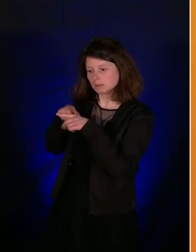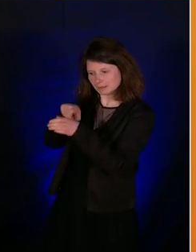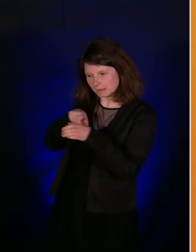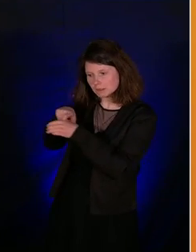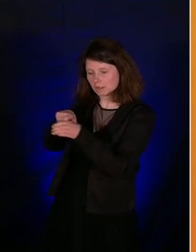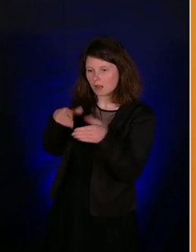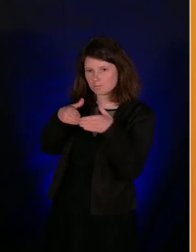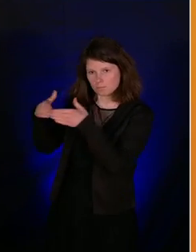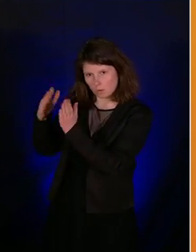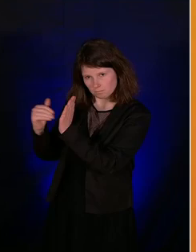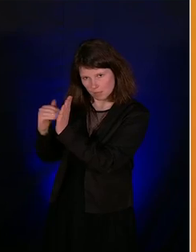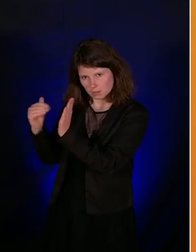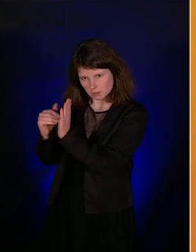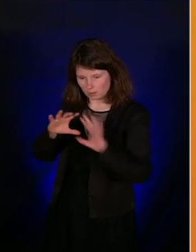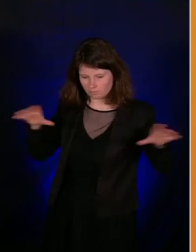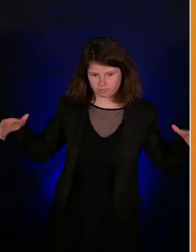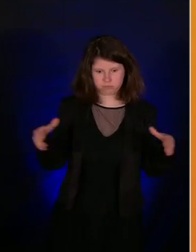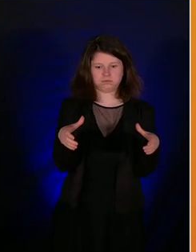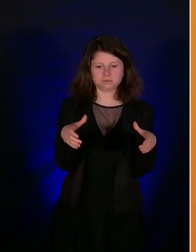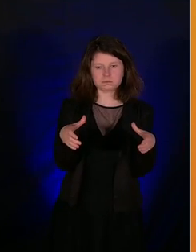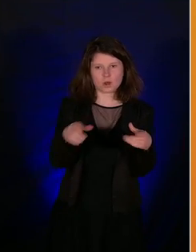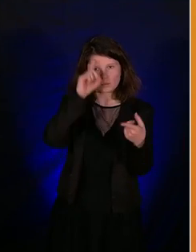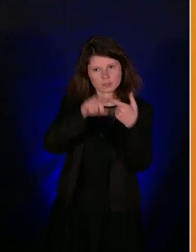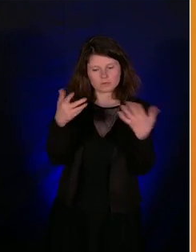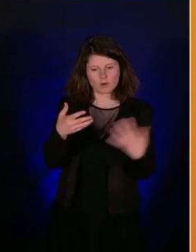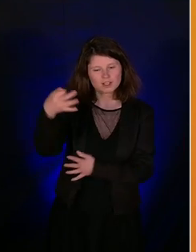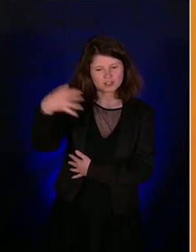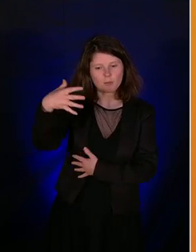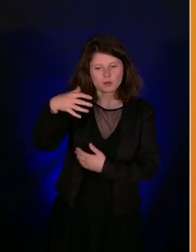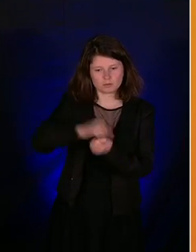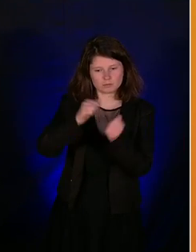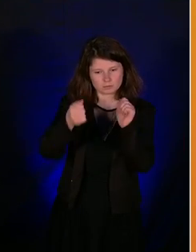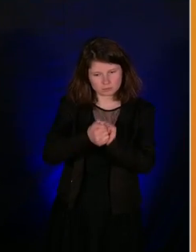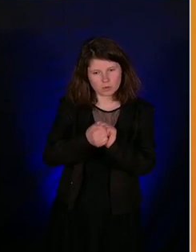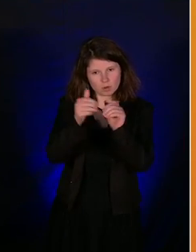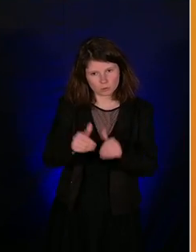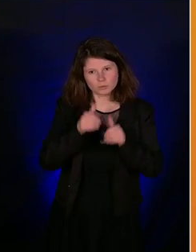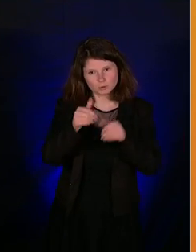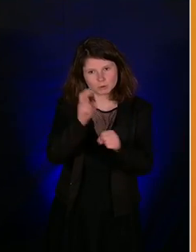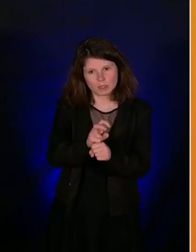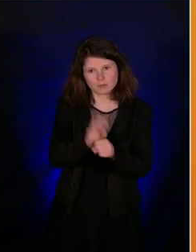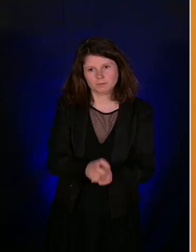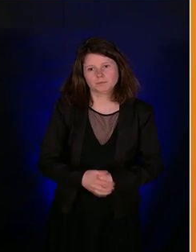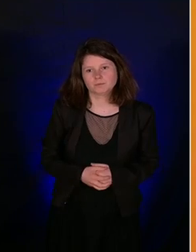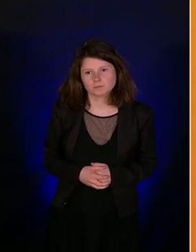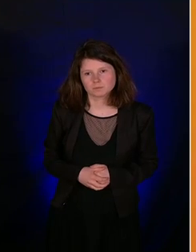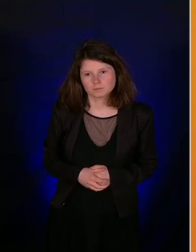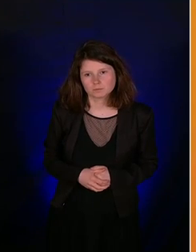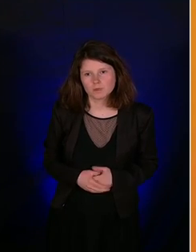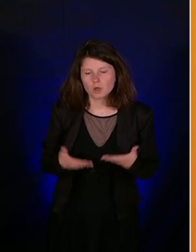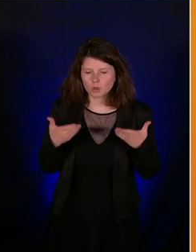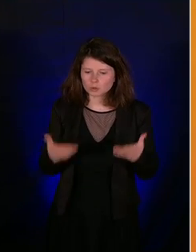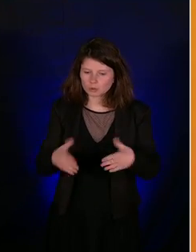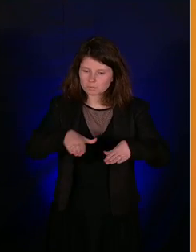Marseille et ce afin de maintenir les centrales à charbon en production aujourd'hui des moyens de de dépollution de